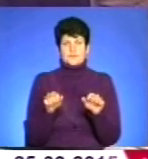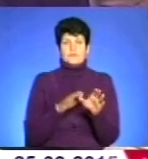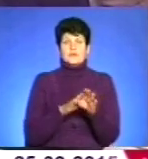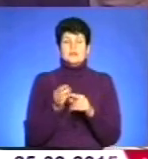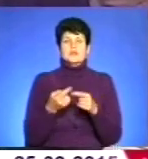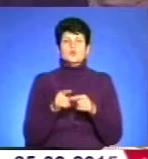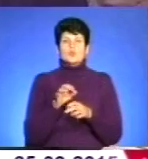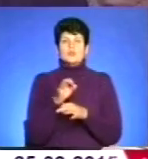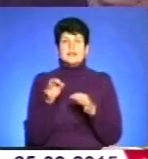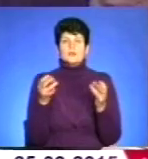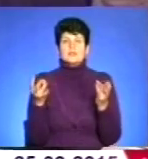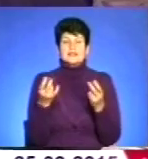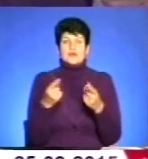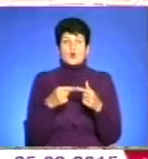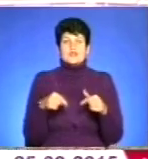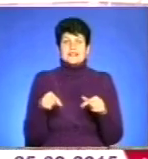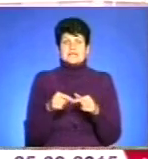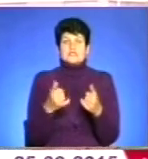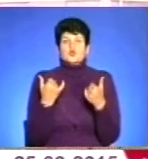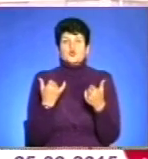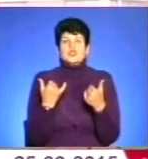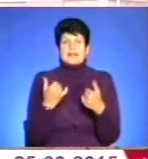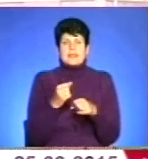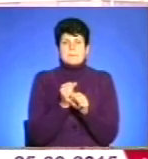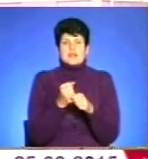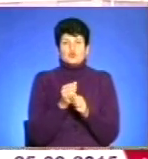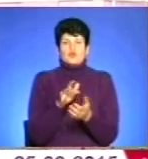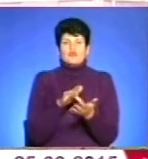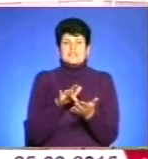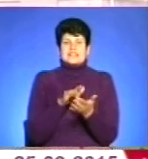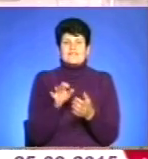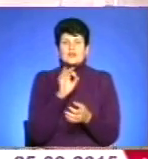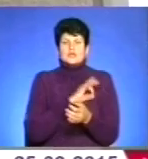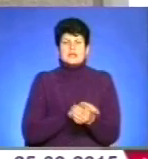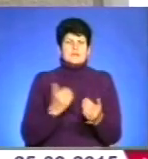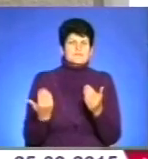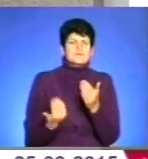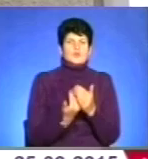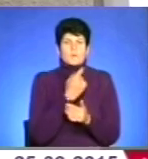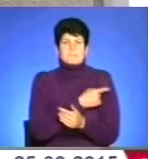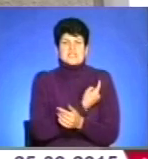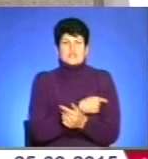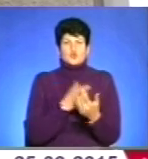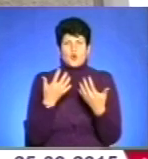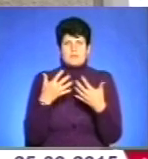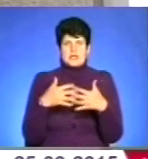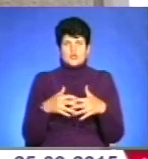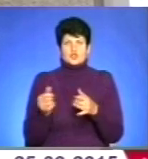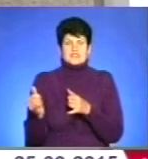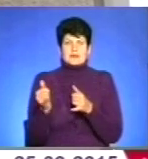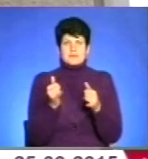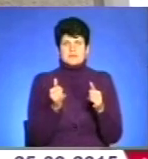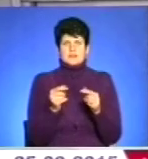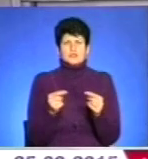даного проекту необхідна для організації сучасного лабораторного центру з використанням новітнього медичного обладнання, що